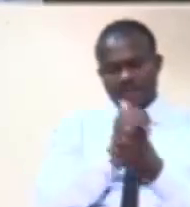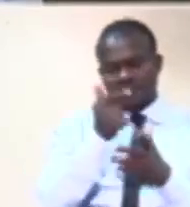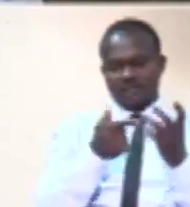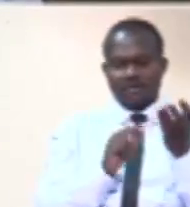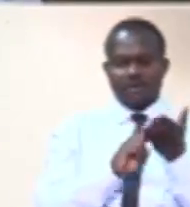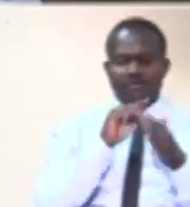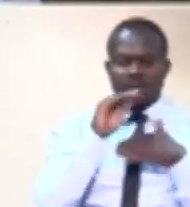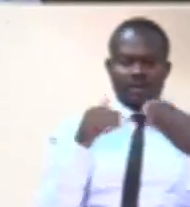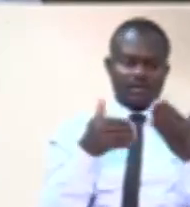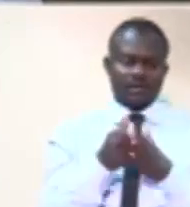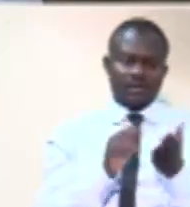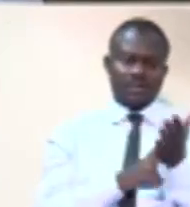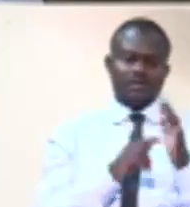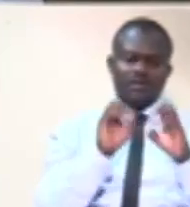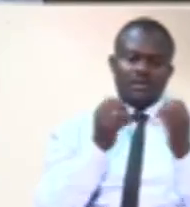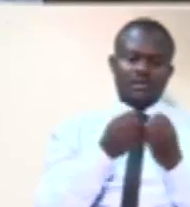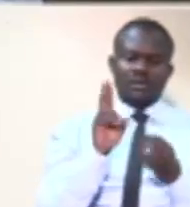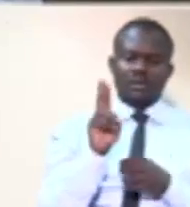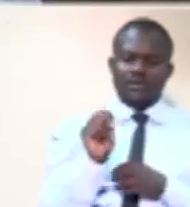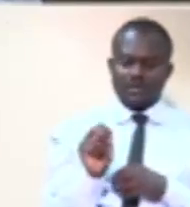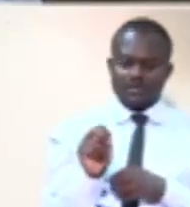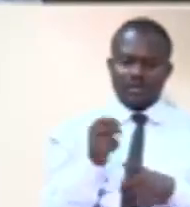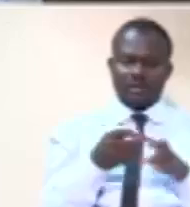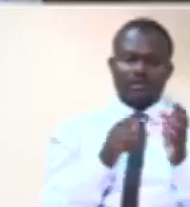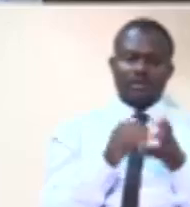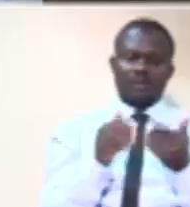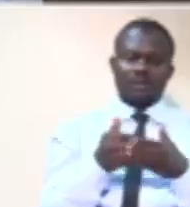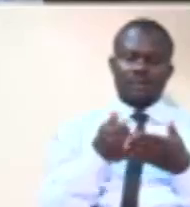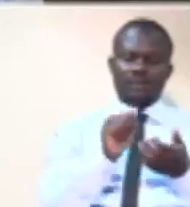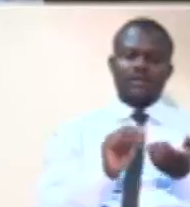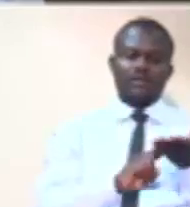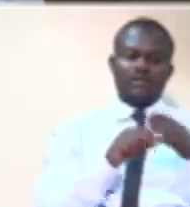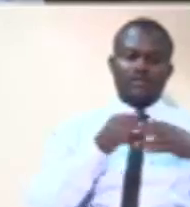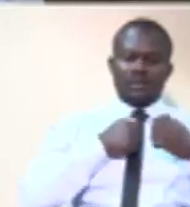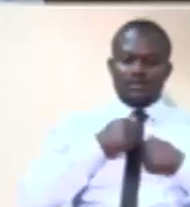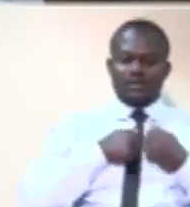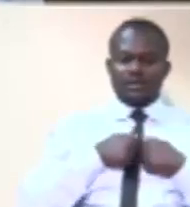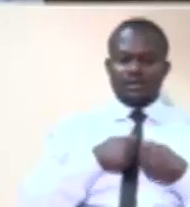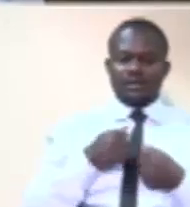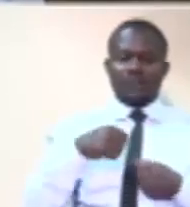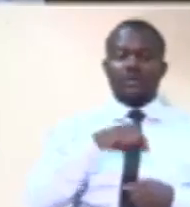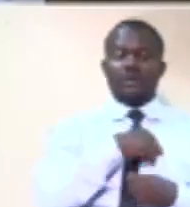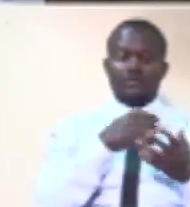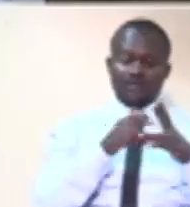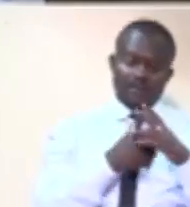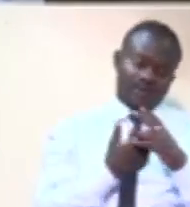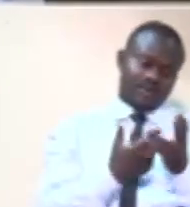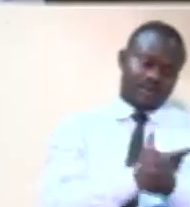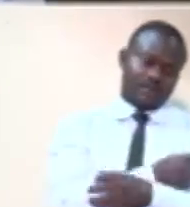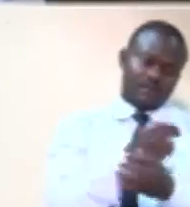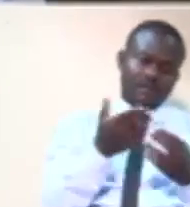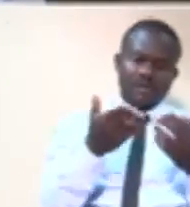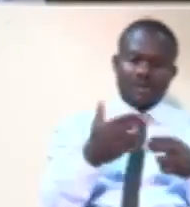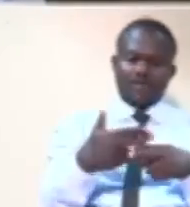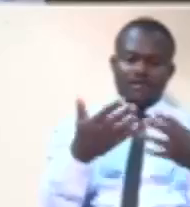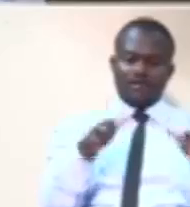inkingo zemejwe n'umuryango w'abibumbye, kandi n'urunze dukoresha mu Rwanda. Kuva twatangira gukingira tugiye kumara hafi y'amezi agera